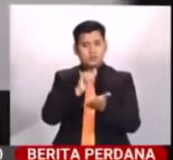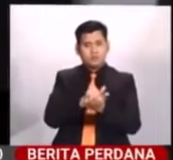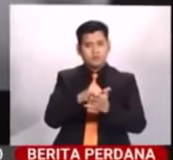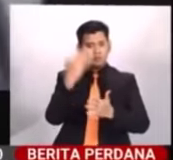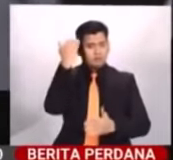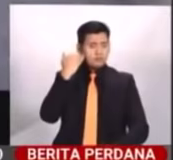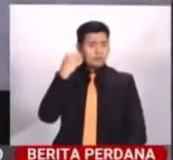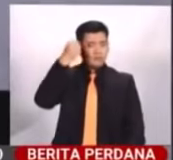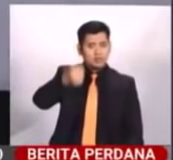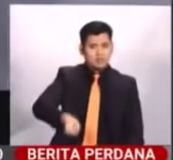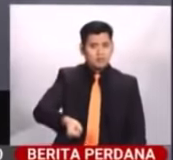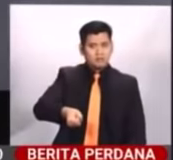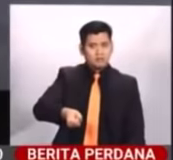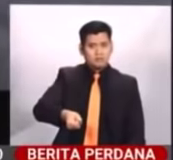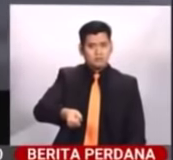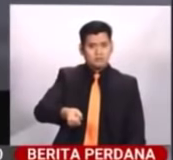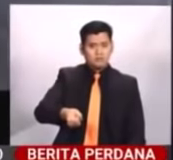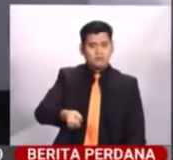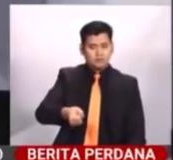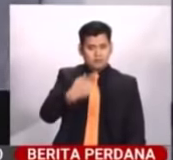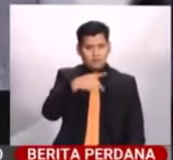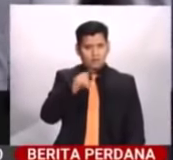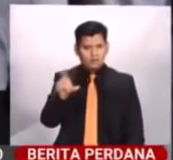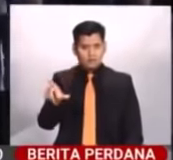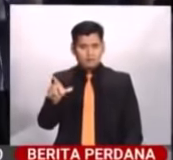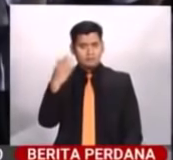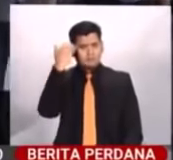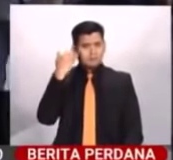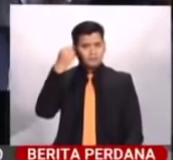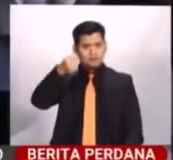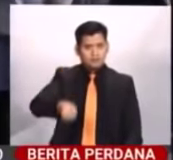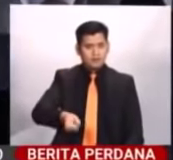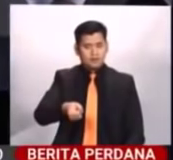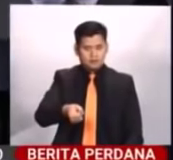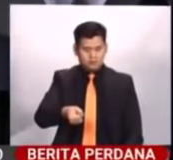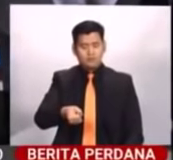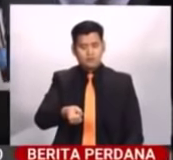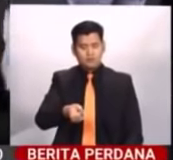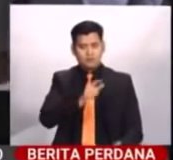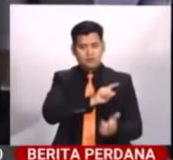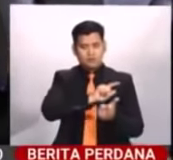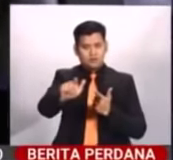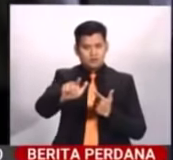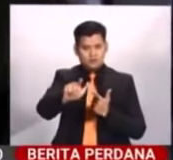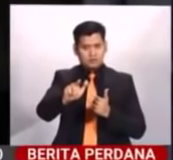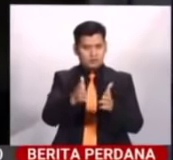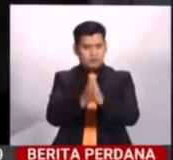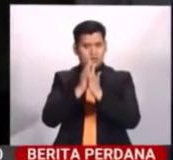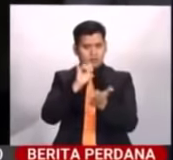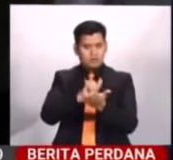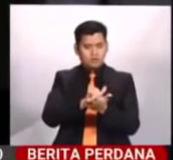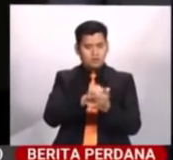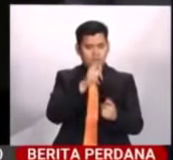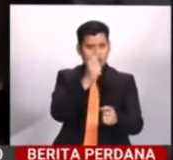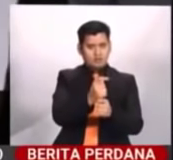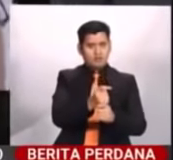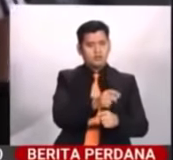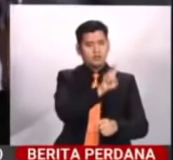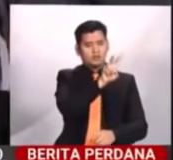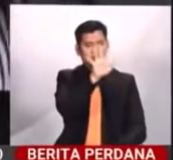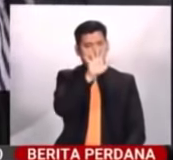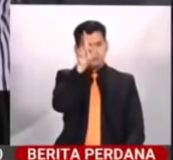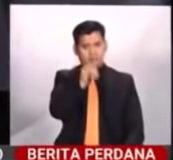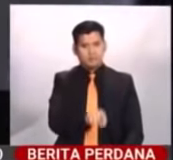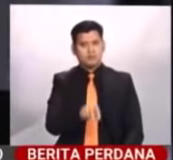Persekutuan. Hakim Muhammad Jamil kemudiannya membenarkan permohonan itu dan menetapkan 25 Mac untuk pengurusan kes